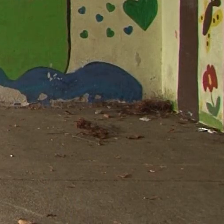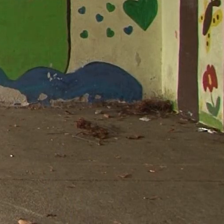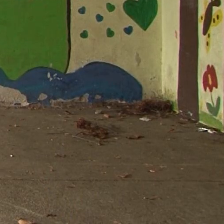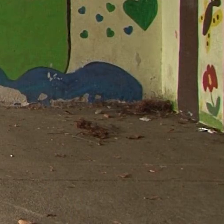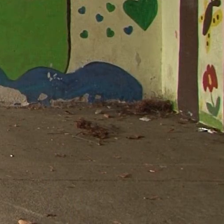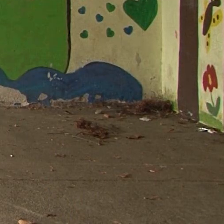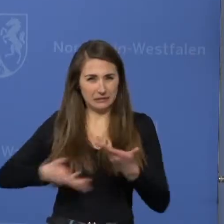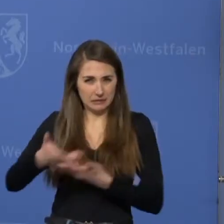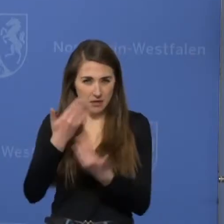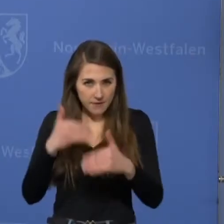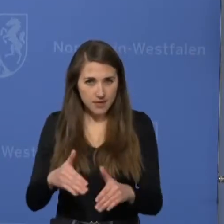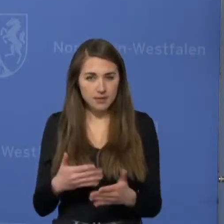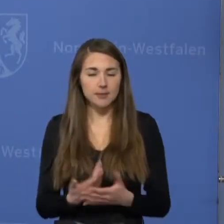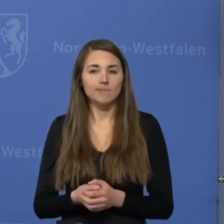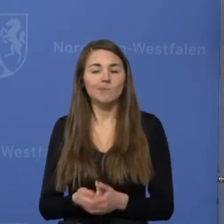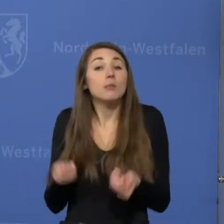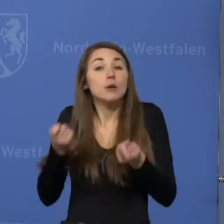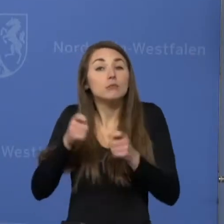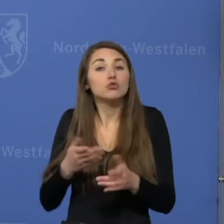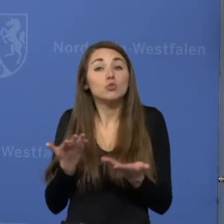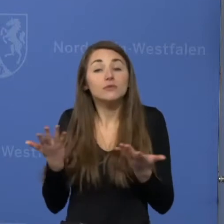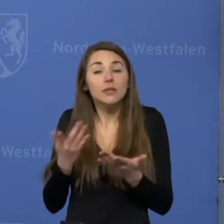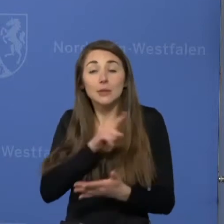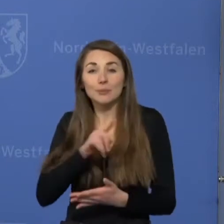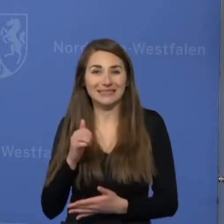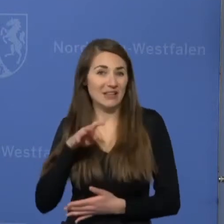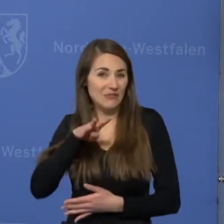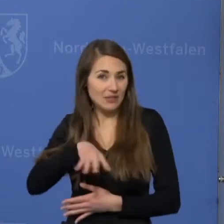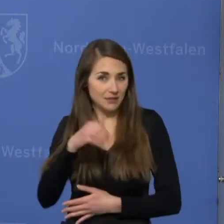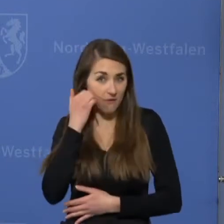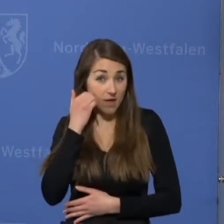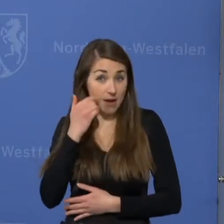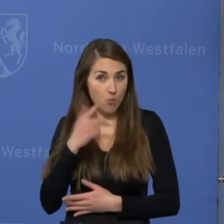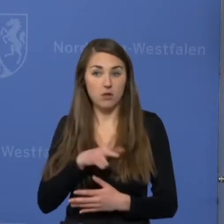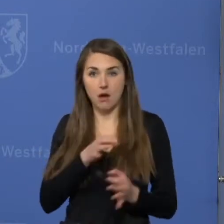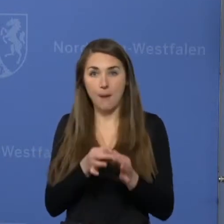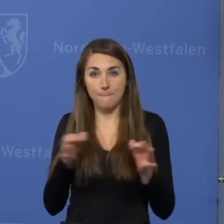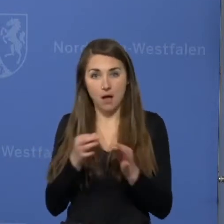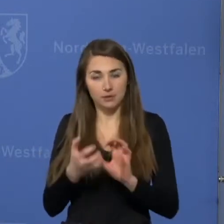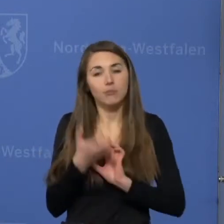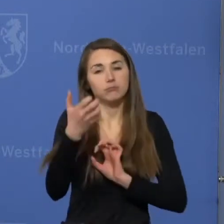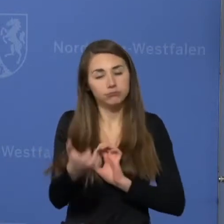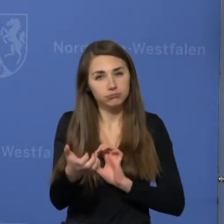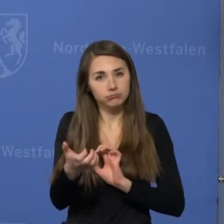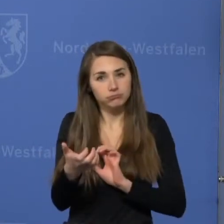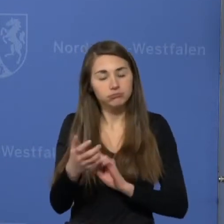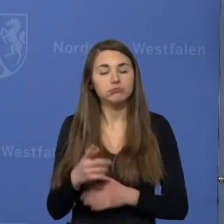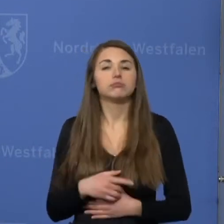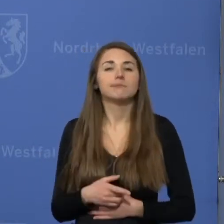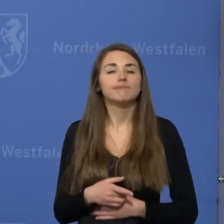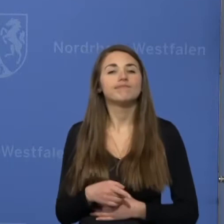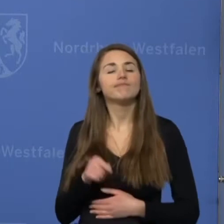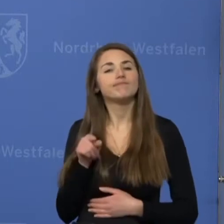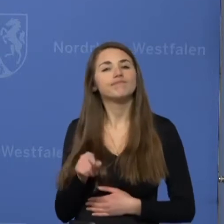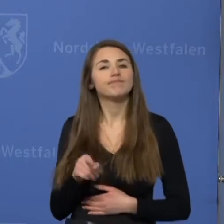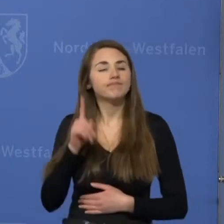Infektionszahlen. Der Beschluss lautet trotzdem, bis 14. Februar werden die Maßnahmen verlängert. Er bedeutet aber auch, dass wir